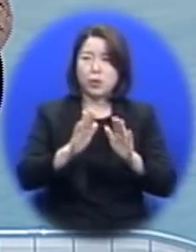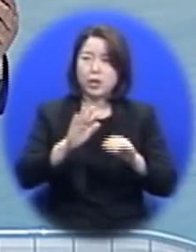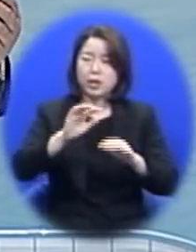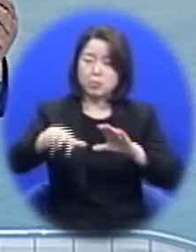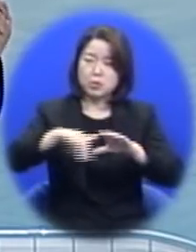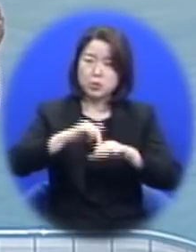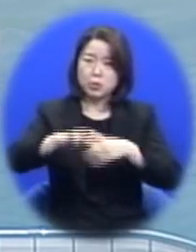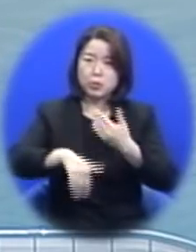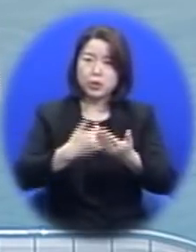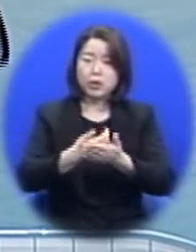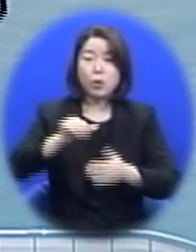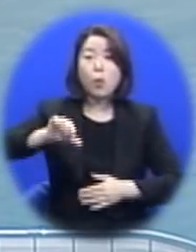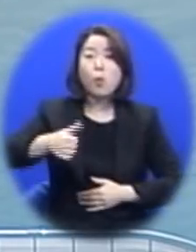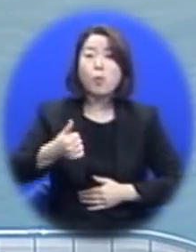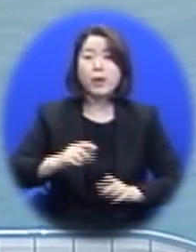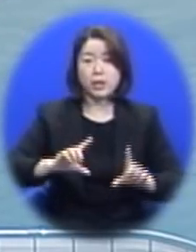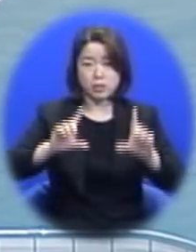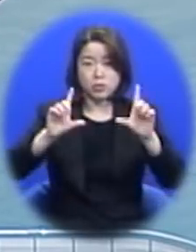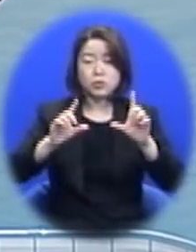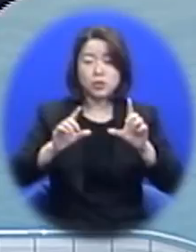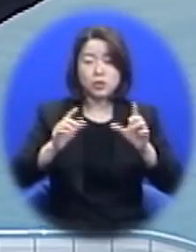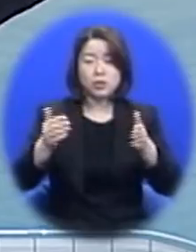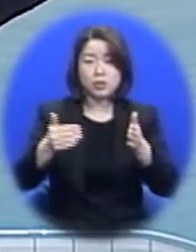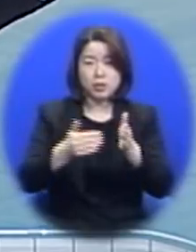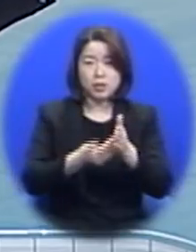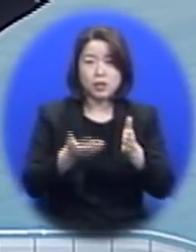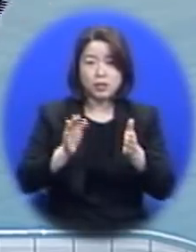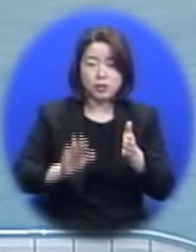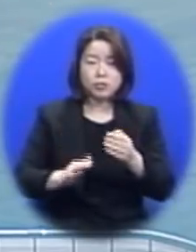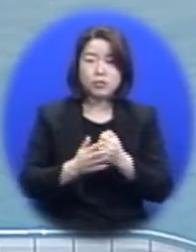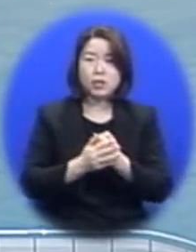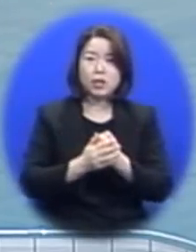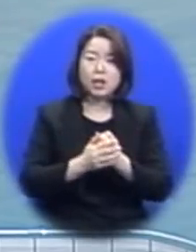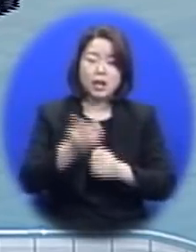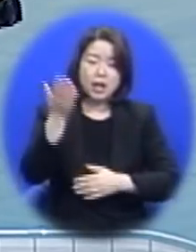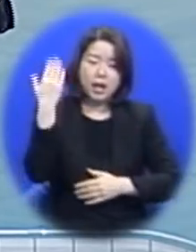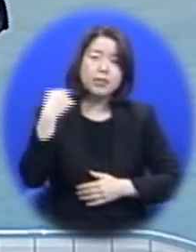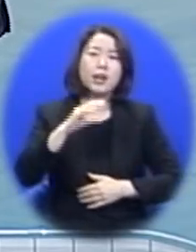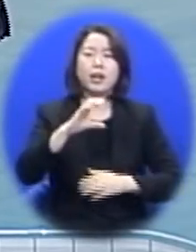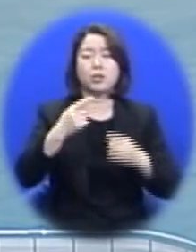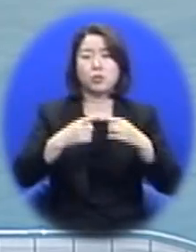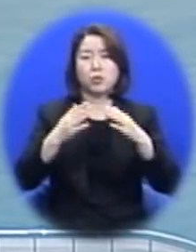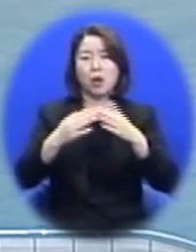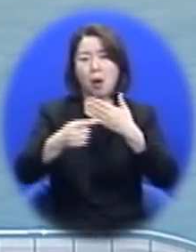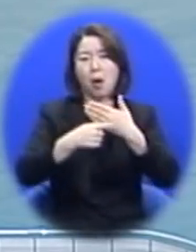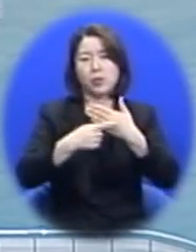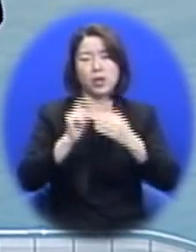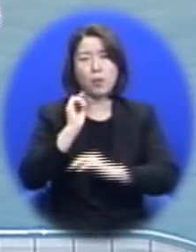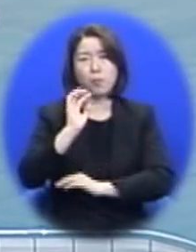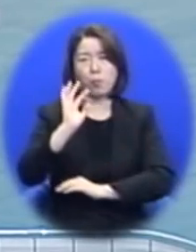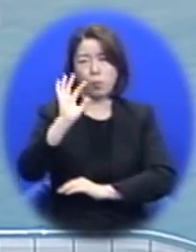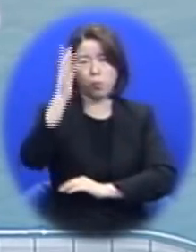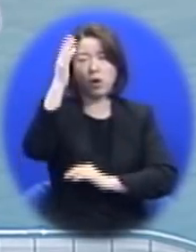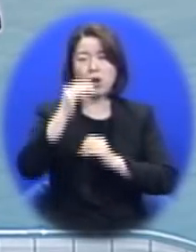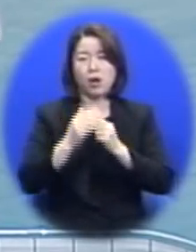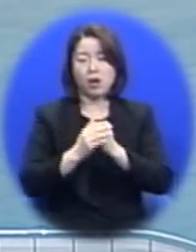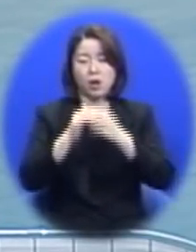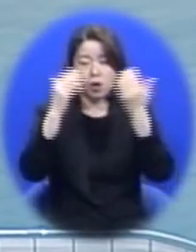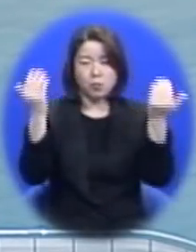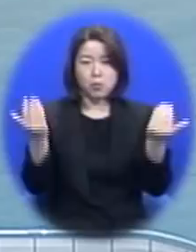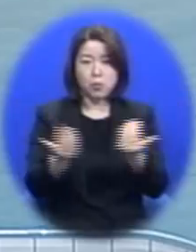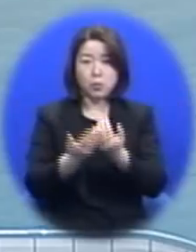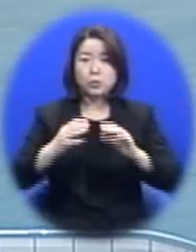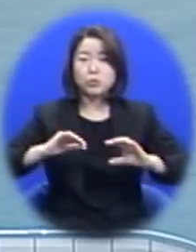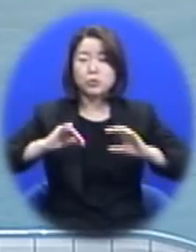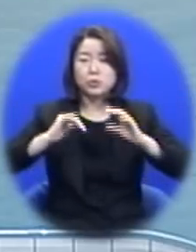가톨릭 교회는 그 예배당 건물이 화려하고 전 유럽의 모든 인구가 다 기독교인이에요.